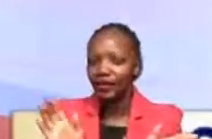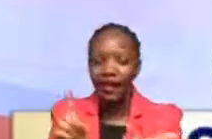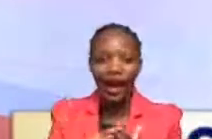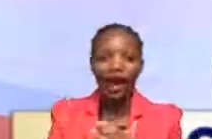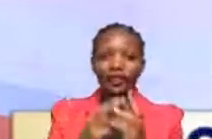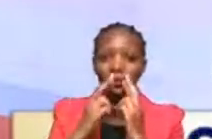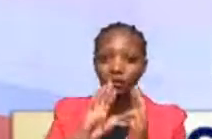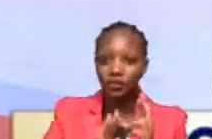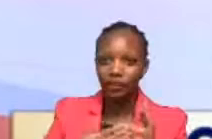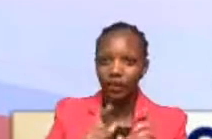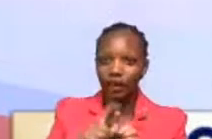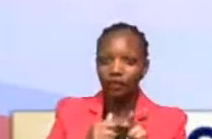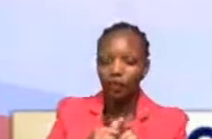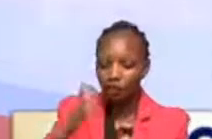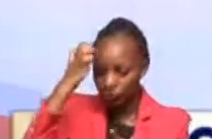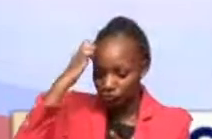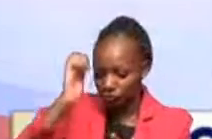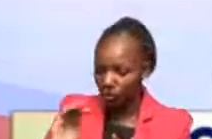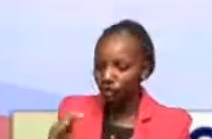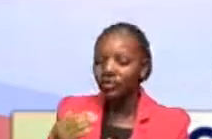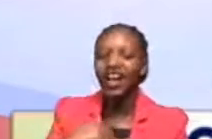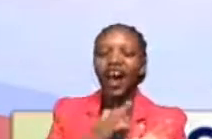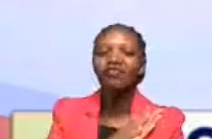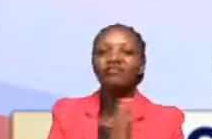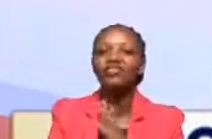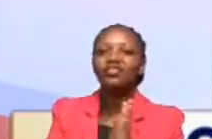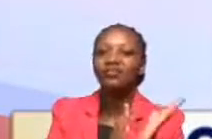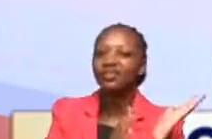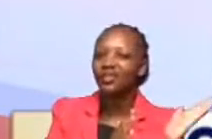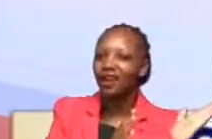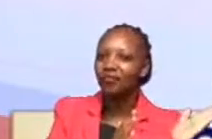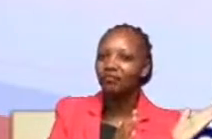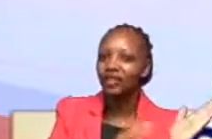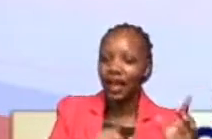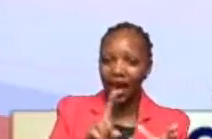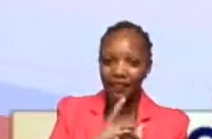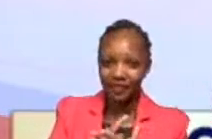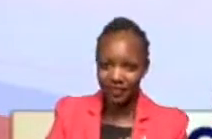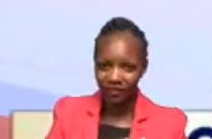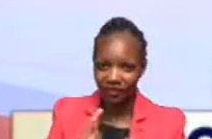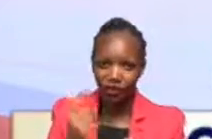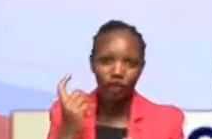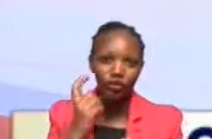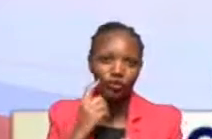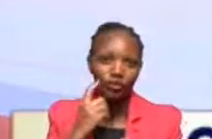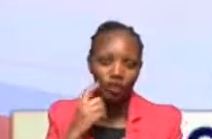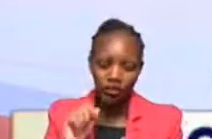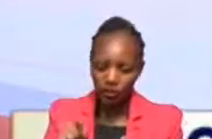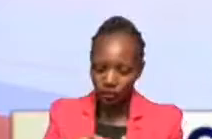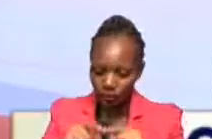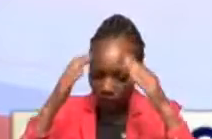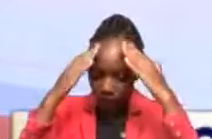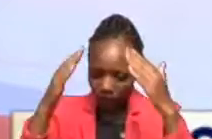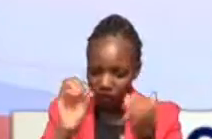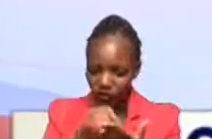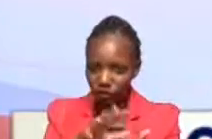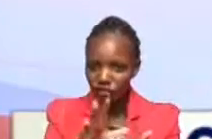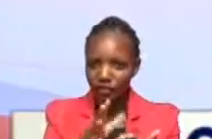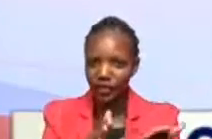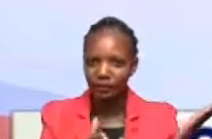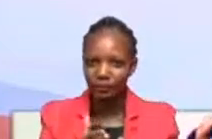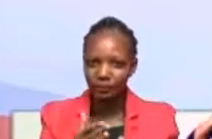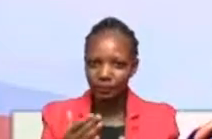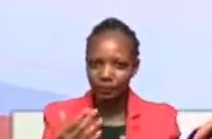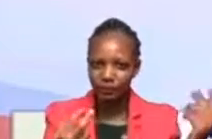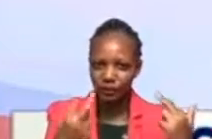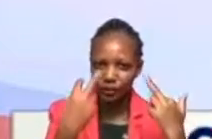kutoka kaunti ya Uasin Gishu, Calvin Chitwa, ametembelea duka moja la jumla kutathmini hali ilivyo katika